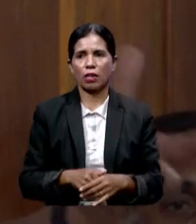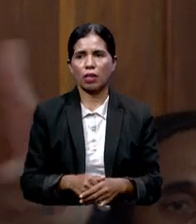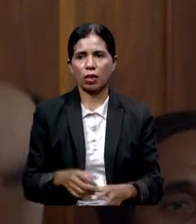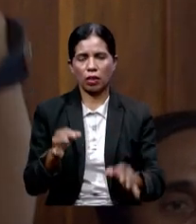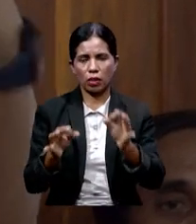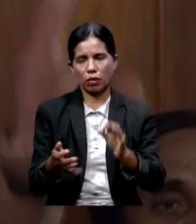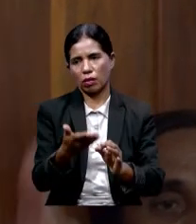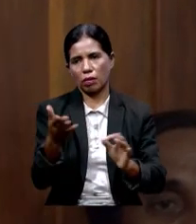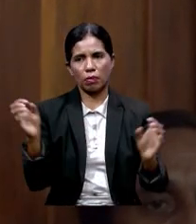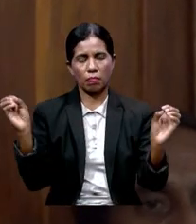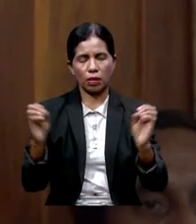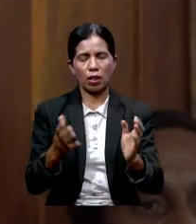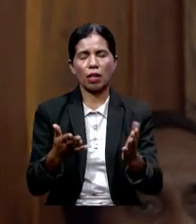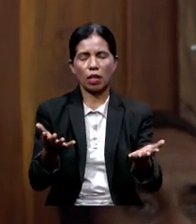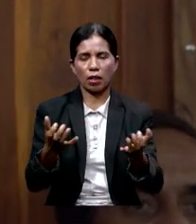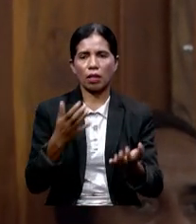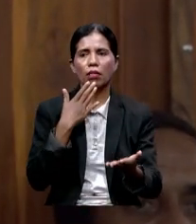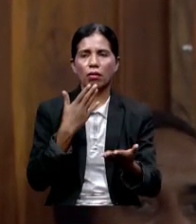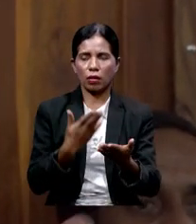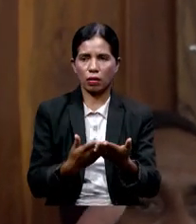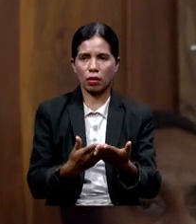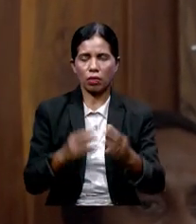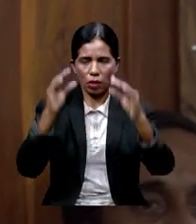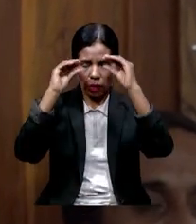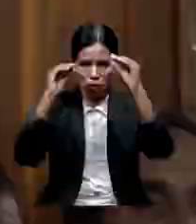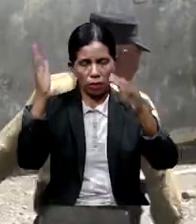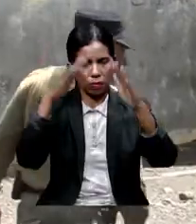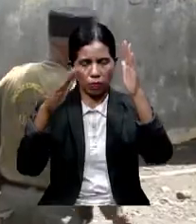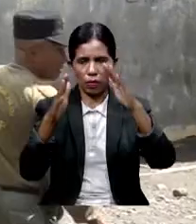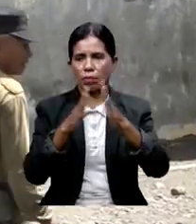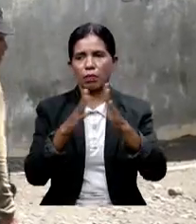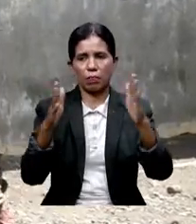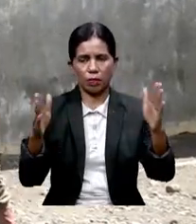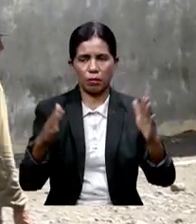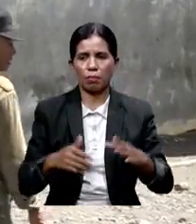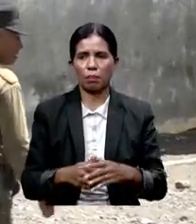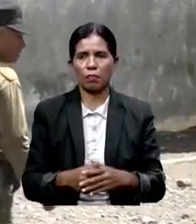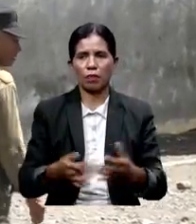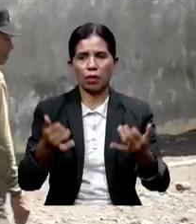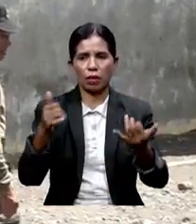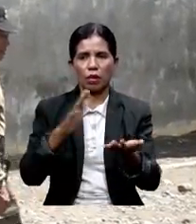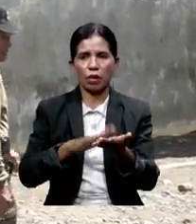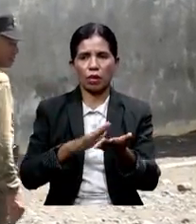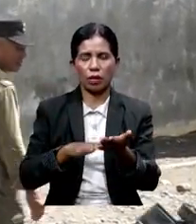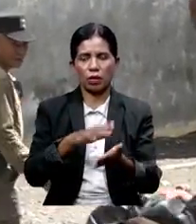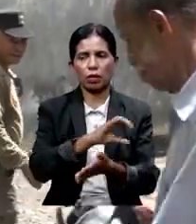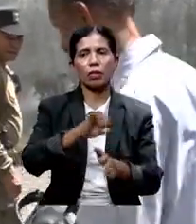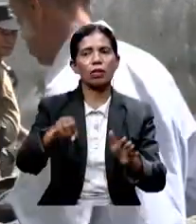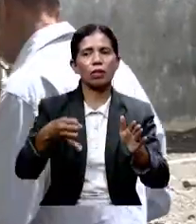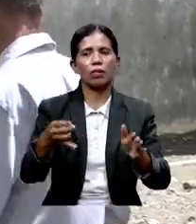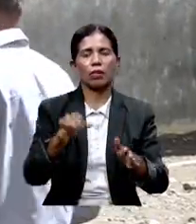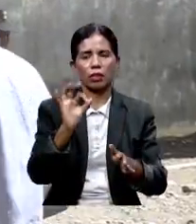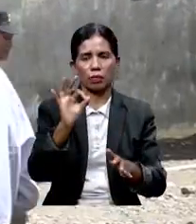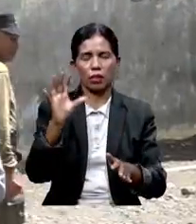κοιμήμα, λατούν, για κοντάτη διάκ, να του χανόρει, είναι προβλήμα πότε. Daudaune, Escola Secundária Geral